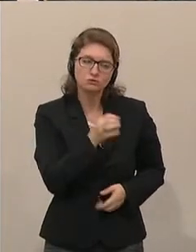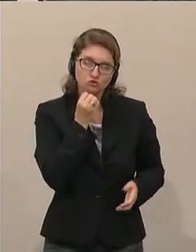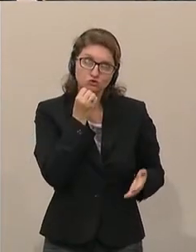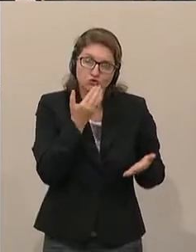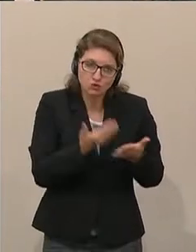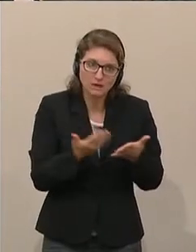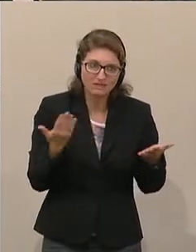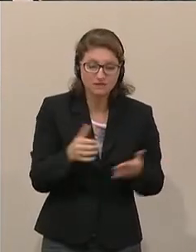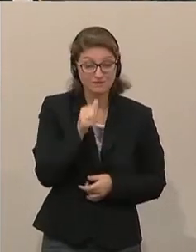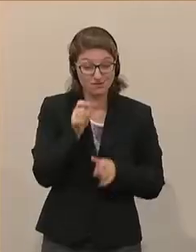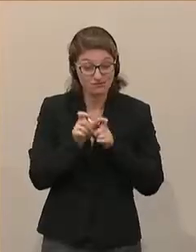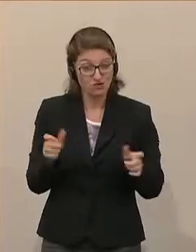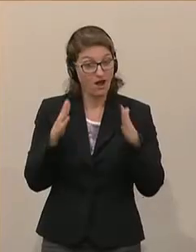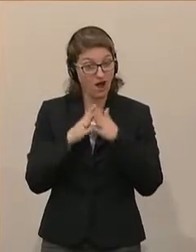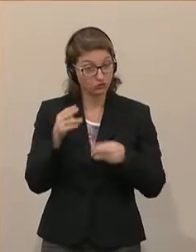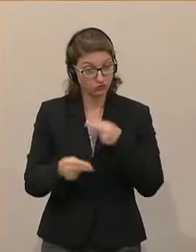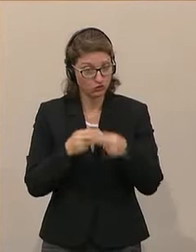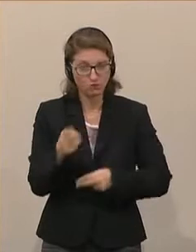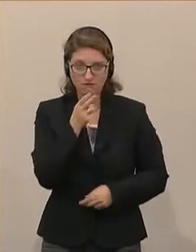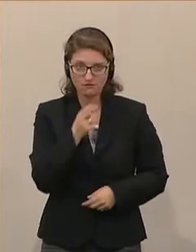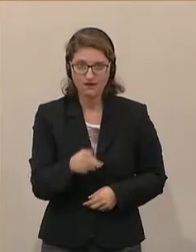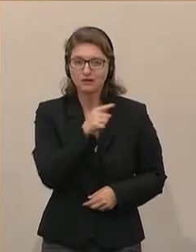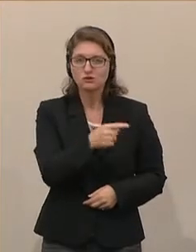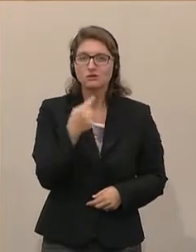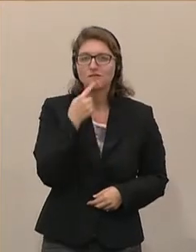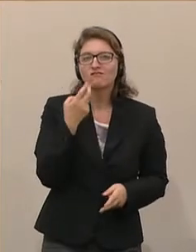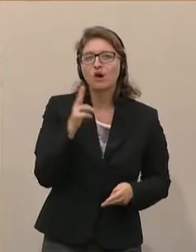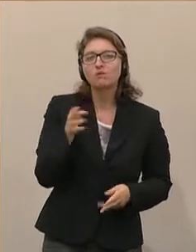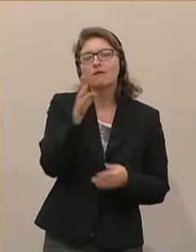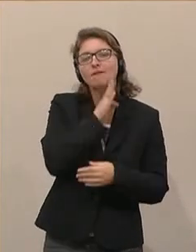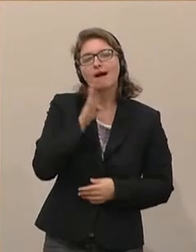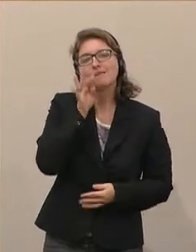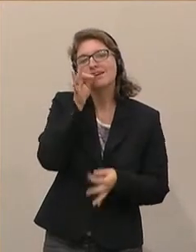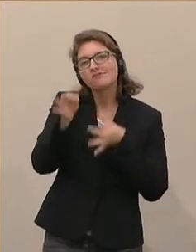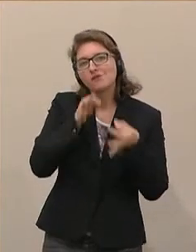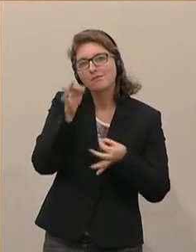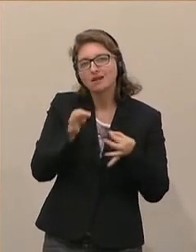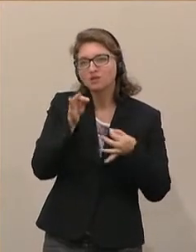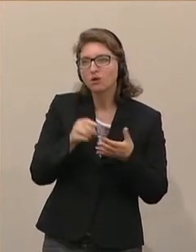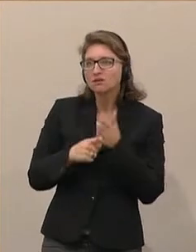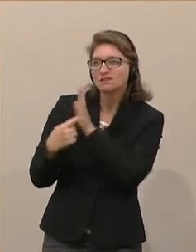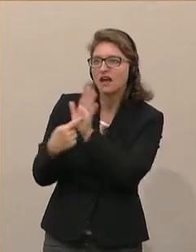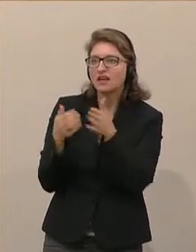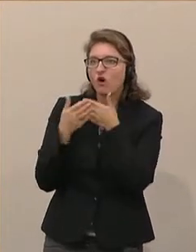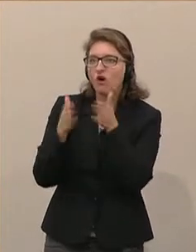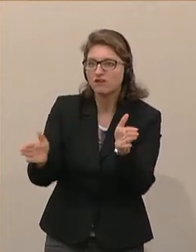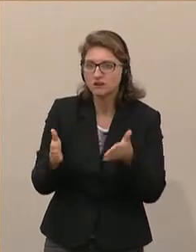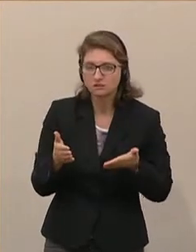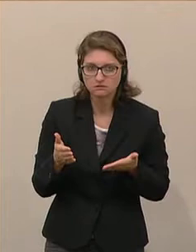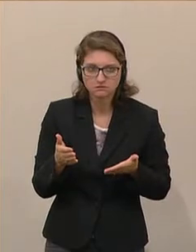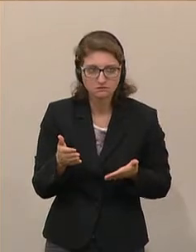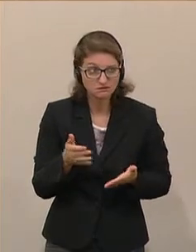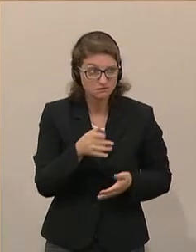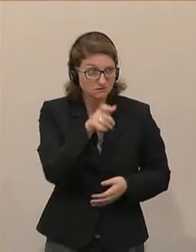nicht die Hausdurchsuchung schuld war. Nein, Sie sagen, weil es Informationen, geheime Informationen an die Öffentlichkeit kommen. Das sagt ausgerechnet